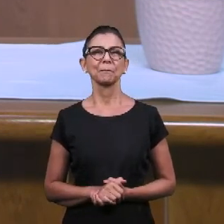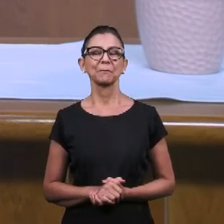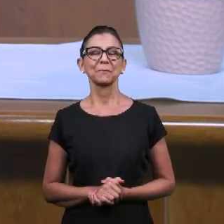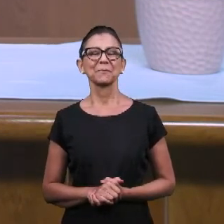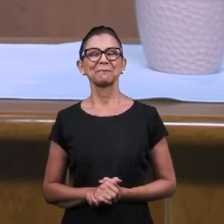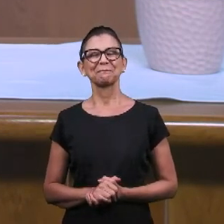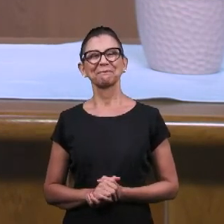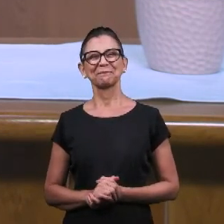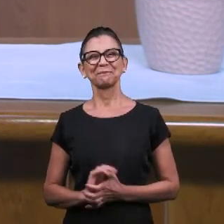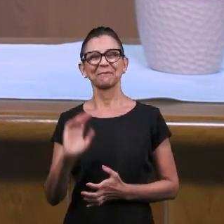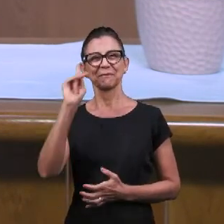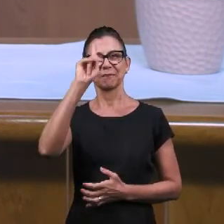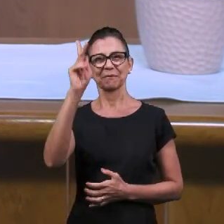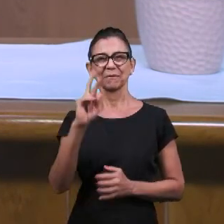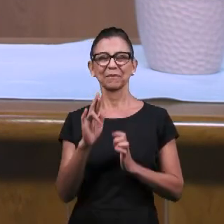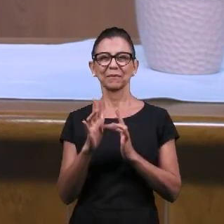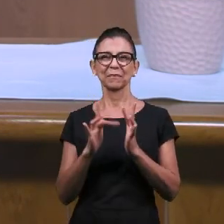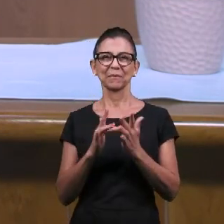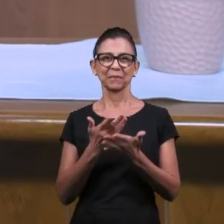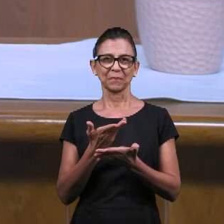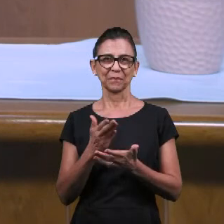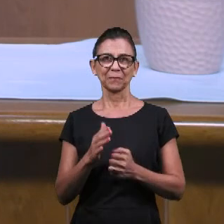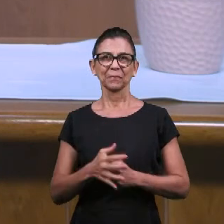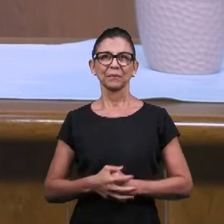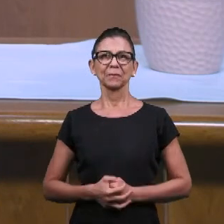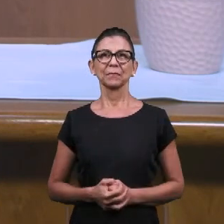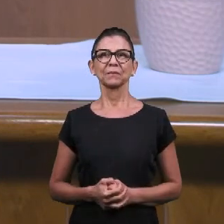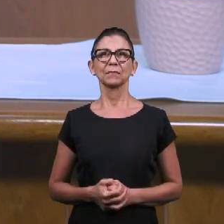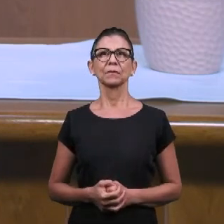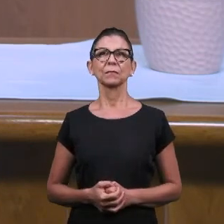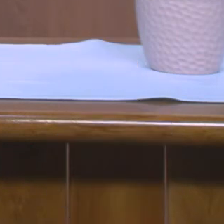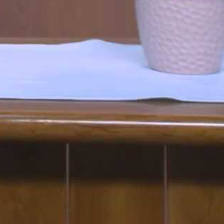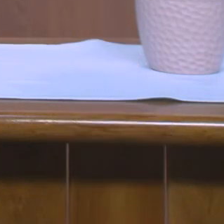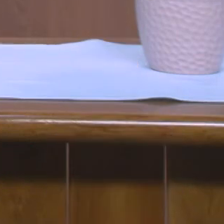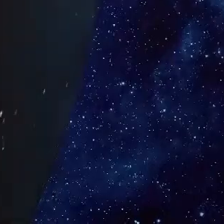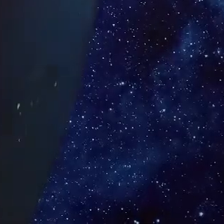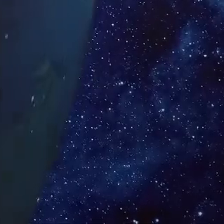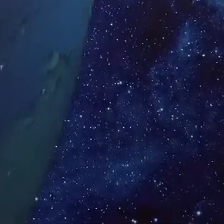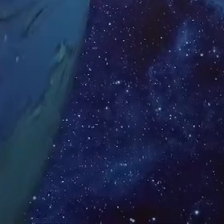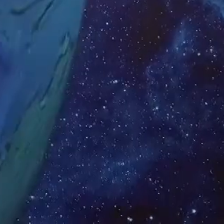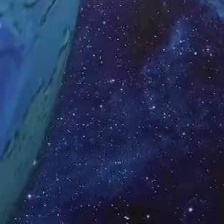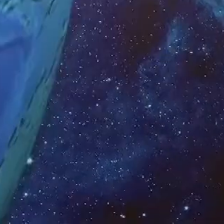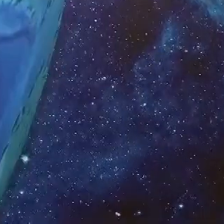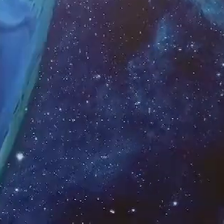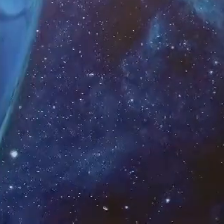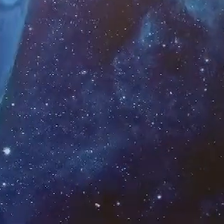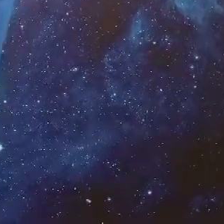и вы можете звонить. Мир Божий всем вам. Thank you.